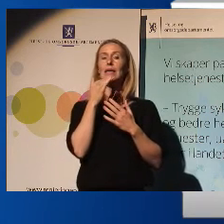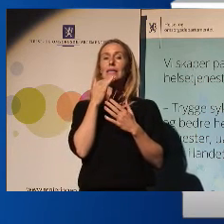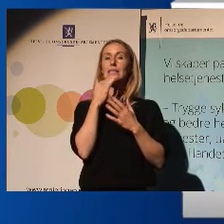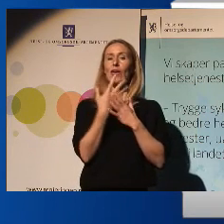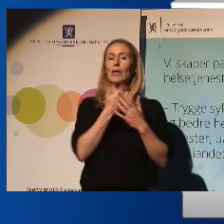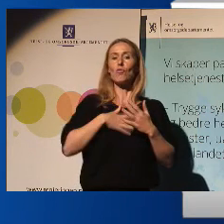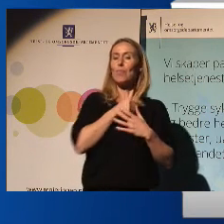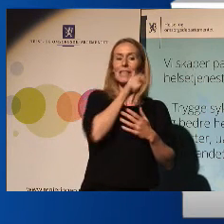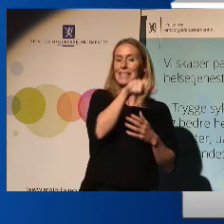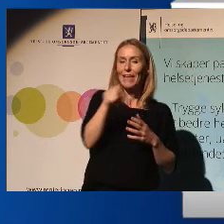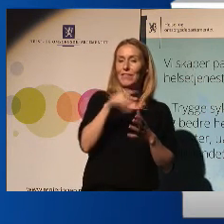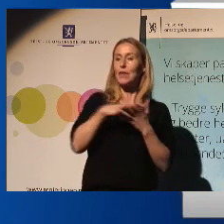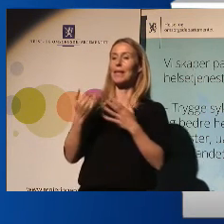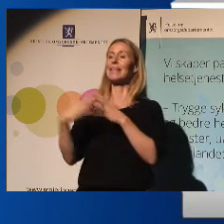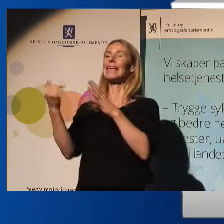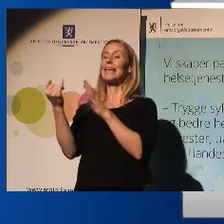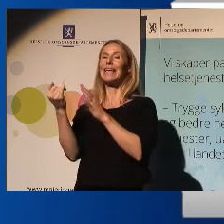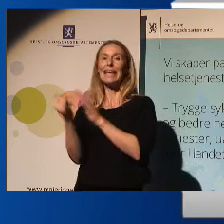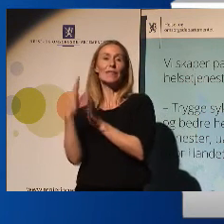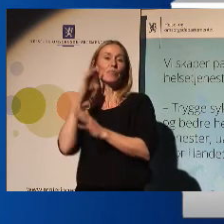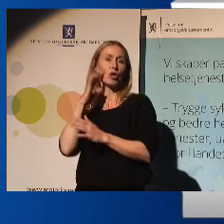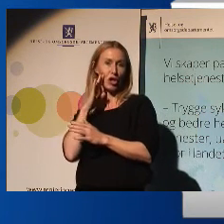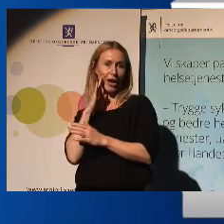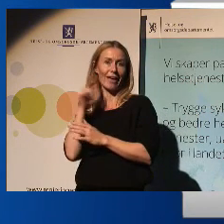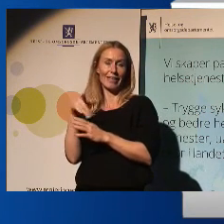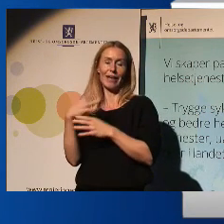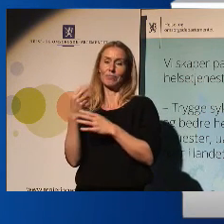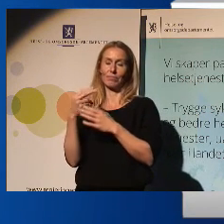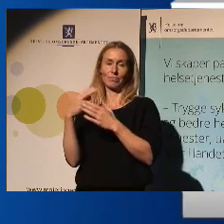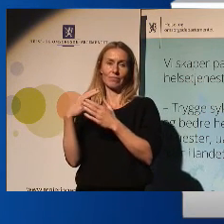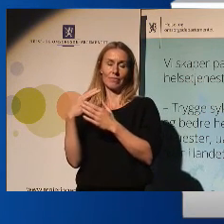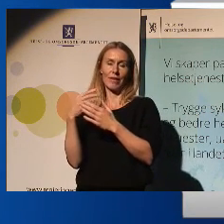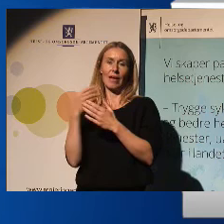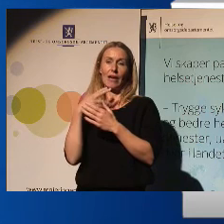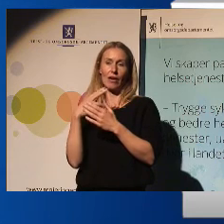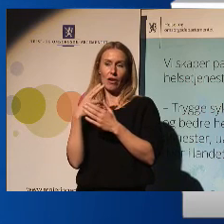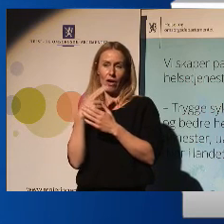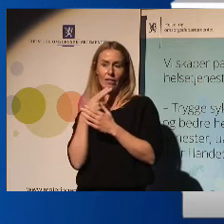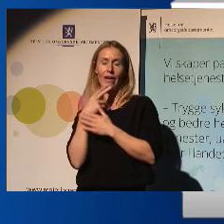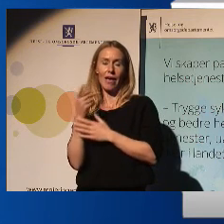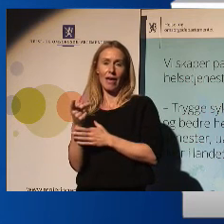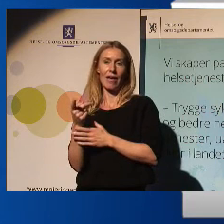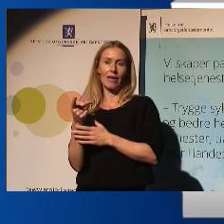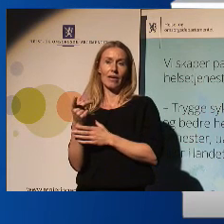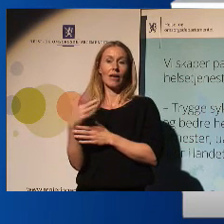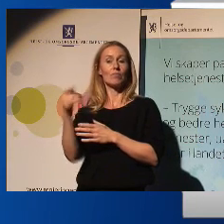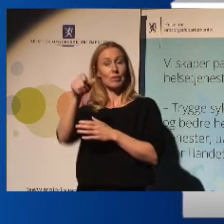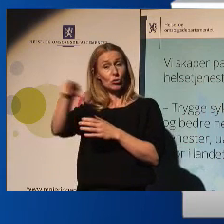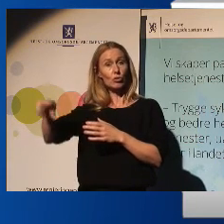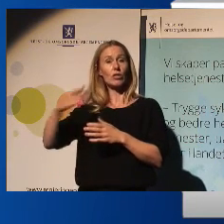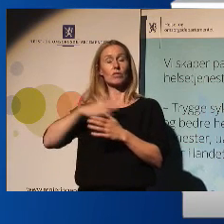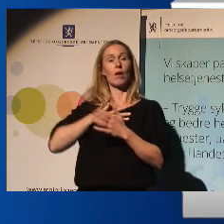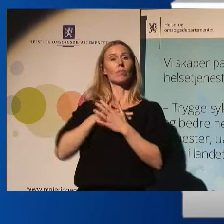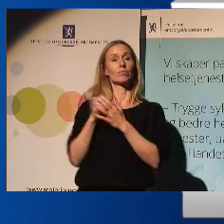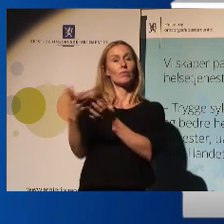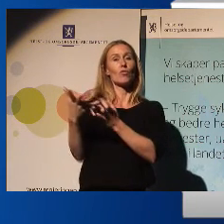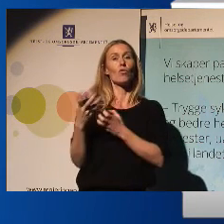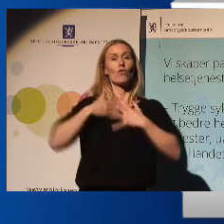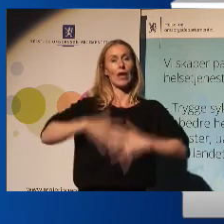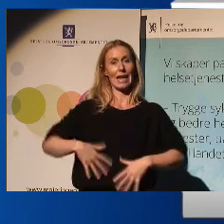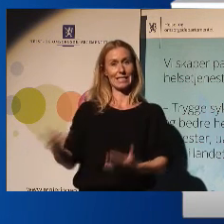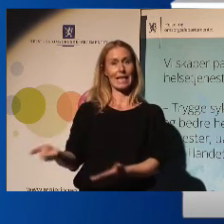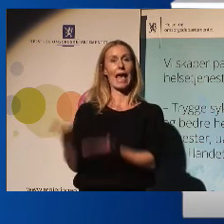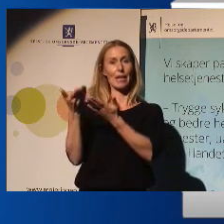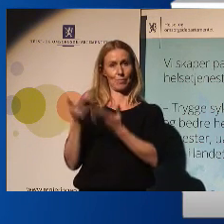og jeg kaller de innbyggere også i den perioden i livet de har behov for helsehjelp.